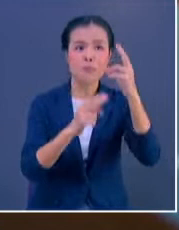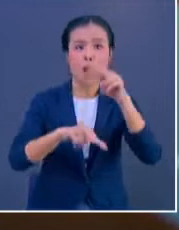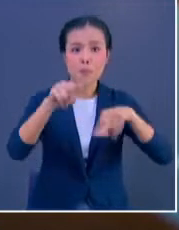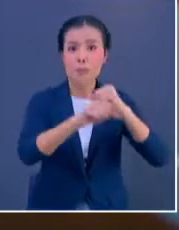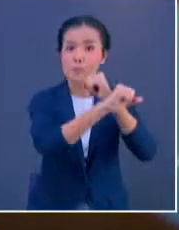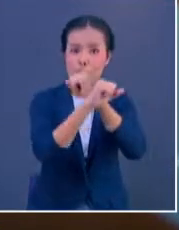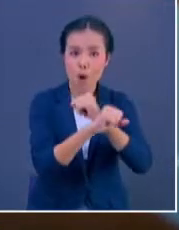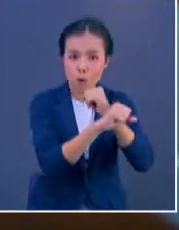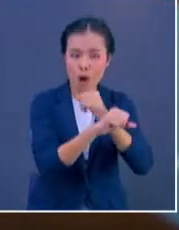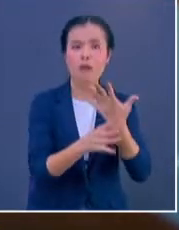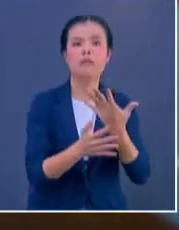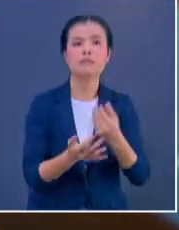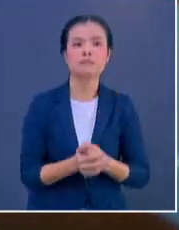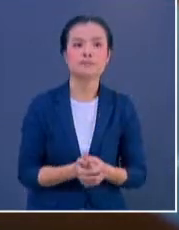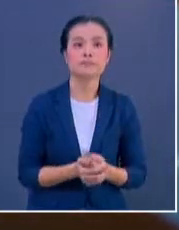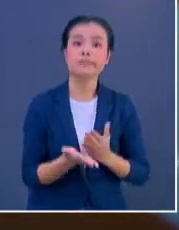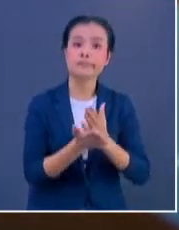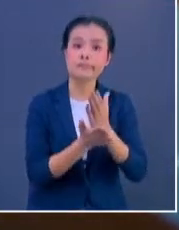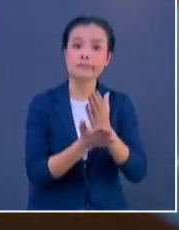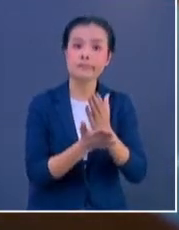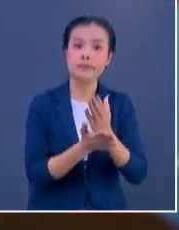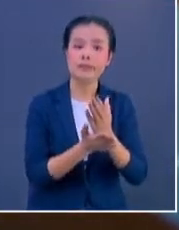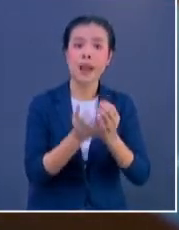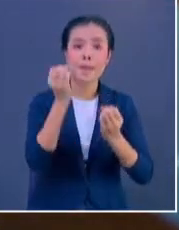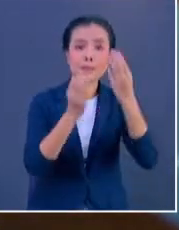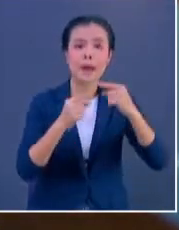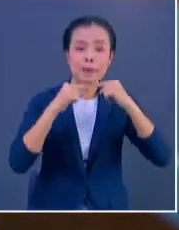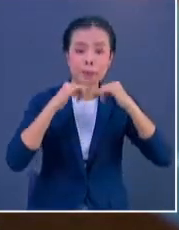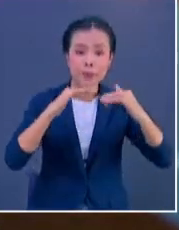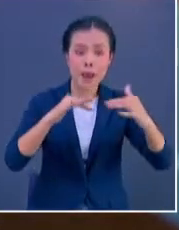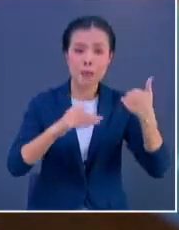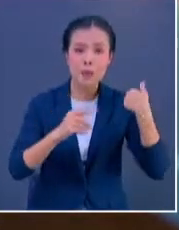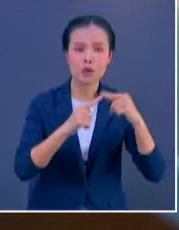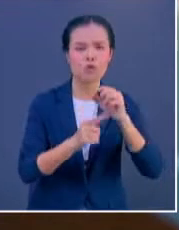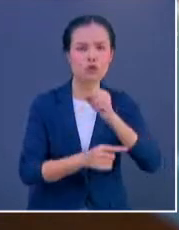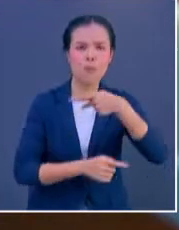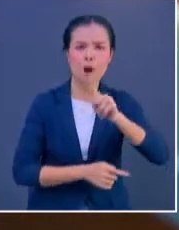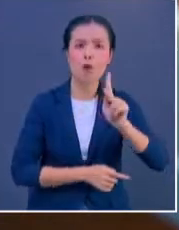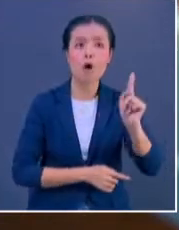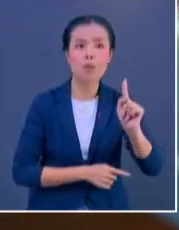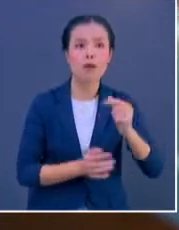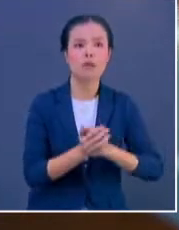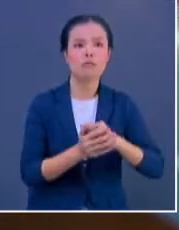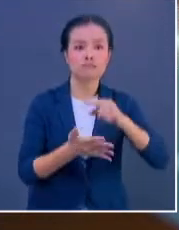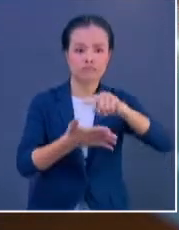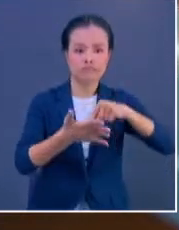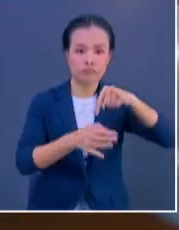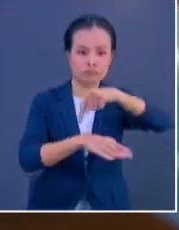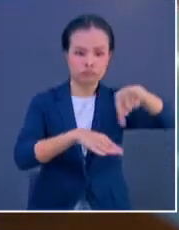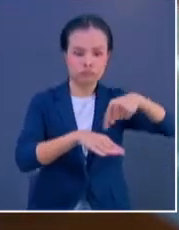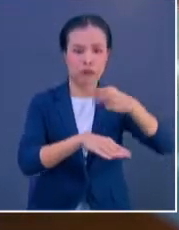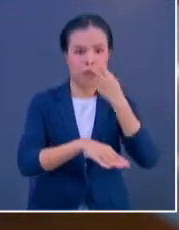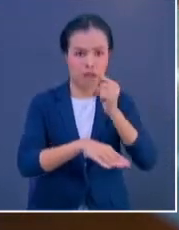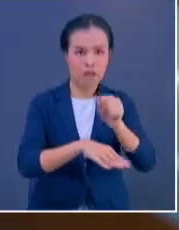าอยู่ในเขตอนุรักษ์หรือเปล่าหรืออยู่ในเขตป่าชายเลนหรือไม่หรือว่าอยู่ในเขตสปก.หรือเปล่าแผนที่เรียกคุณไม่เห็นว่าเนี่ยที่เราอยู่ตรงไหน